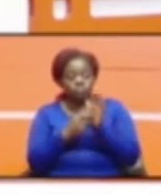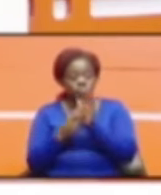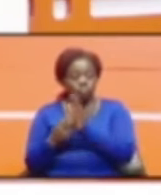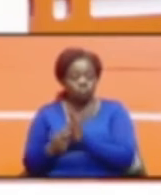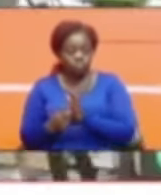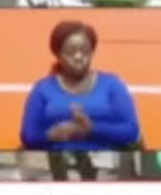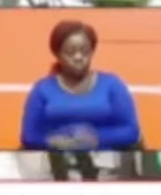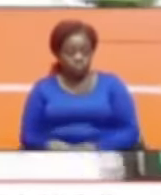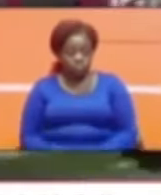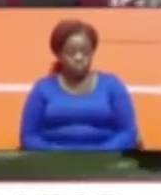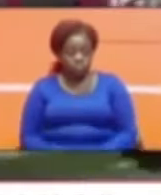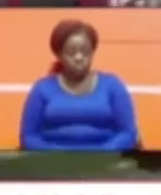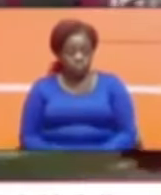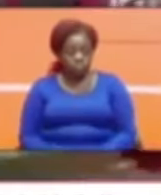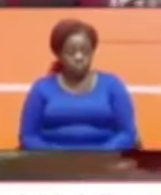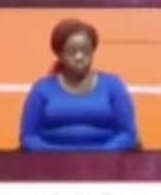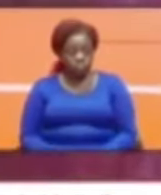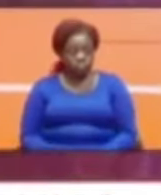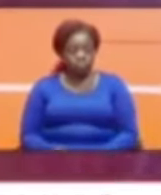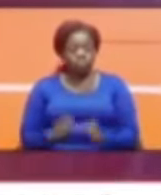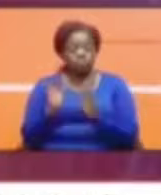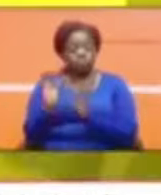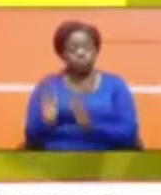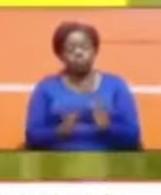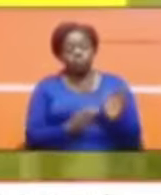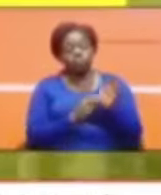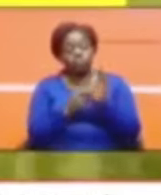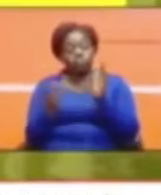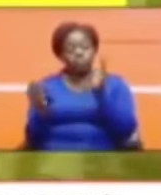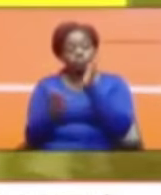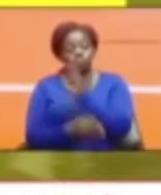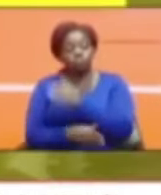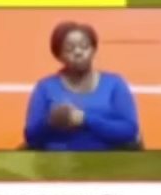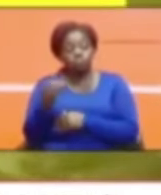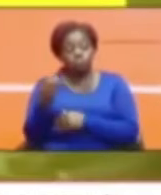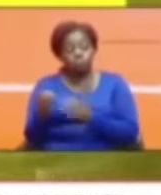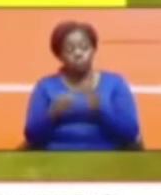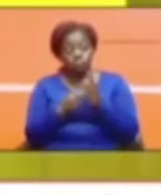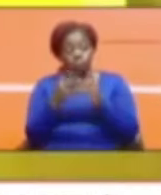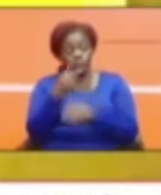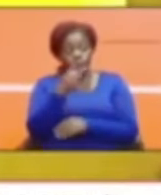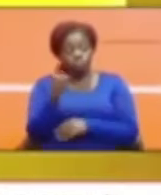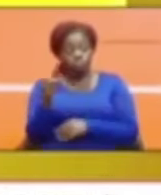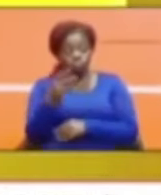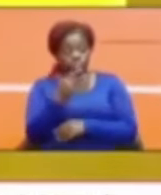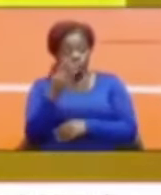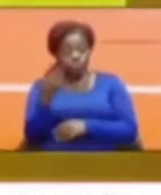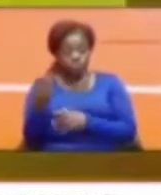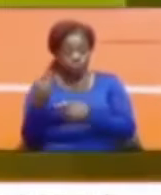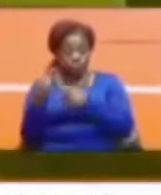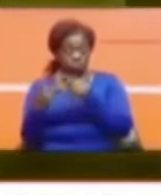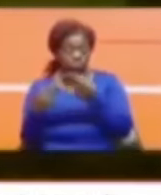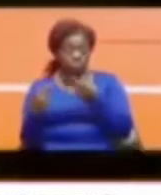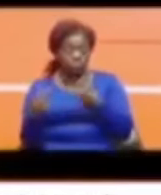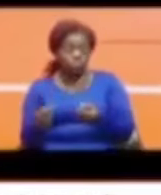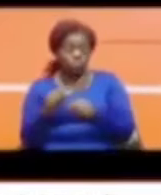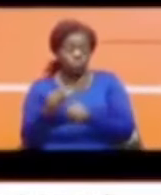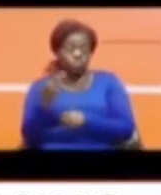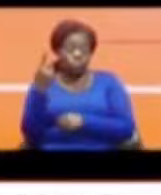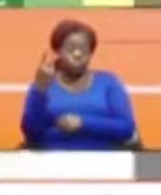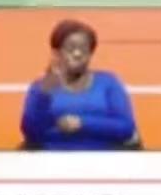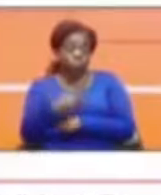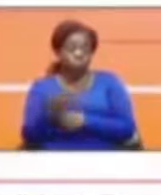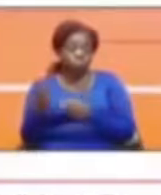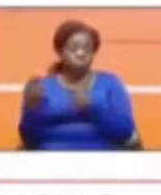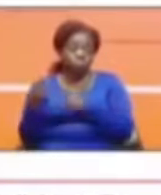ebyokwolesa. Enteekateeka z'omwoleso gwa Vestman Expo 2024 zeeyongeddemu ebbugumu ng'esigadde ennaku bbiri zokka